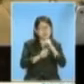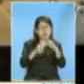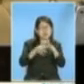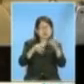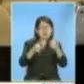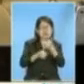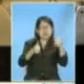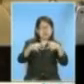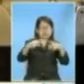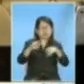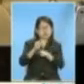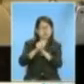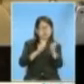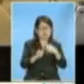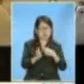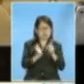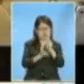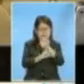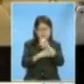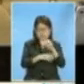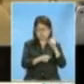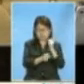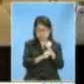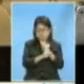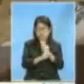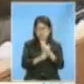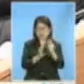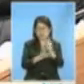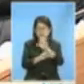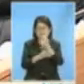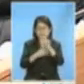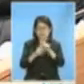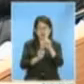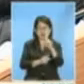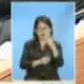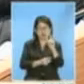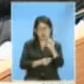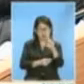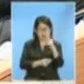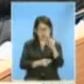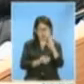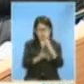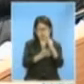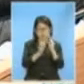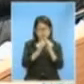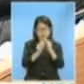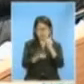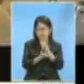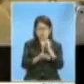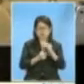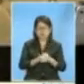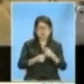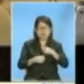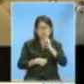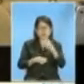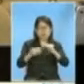เรื่องนะครับเดี๋ยวผมขอใช้ข้อบังคับข้อ116ก็คือท่านต้องยกเว้นข้อบังคับประชุมนะครับผมไม่อยากจะบอกว่าอยากอารม